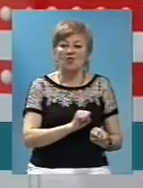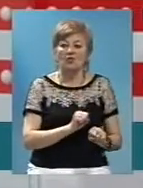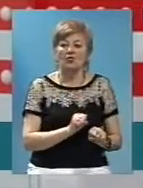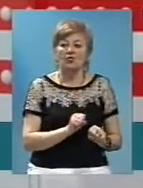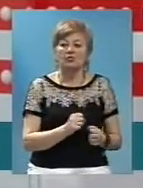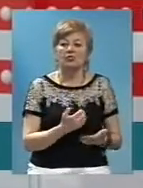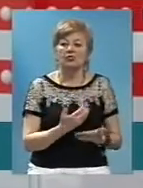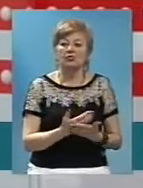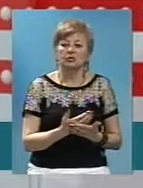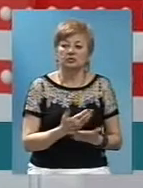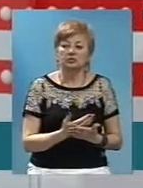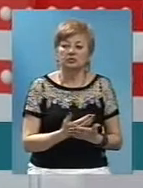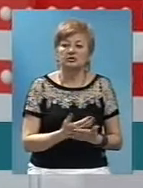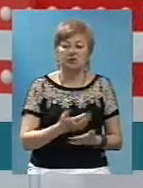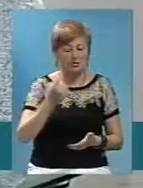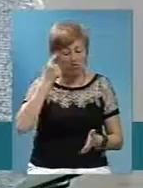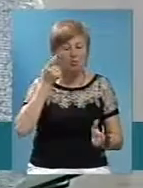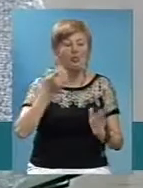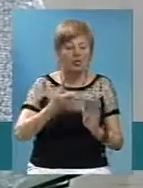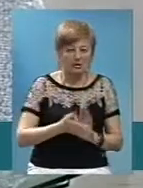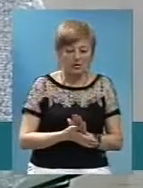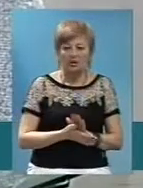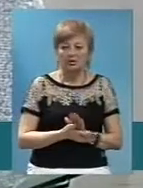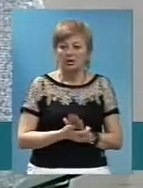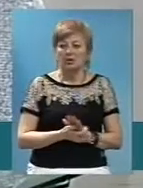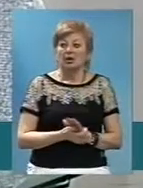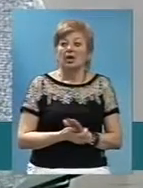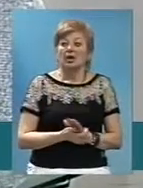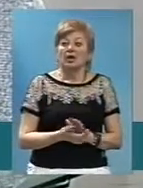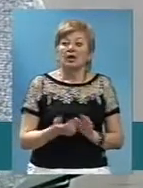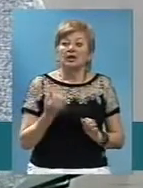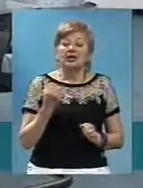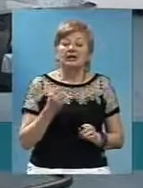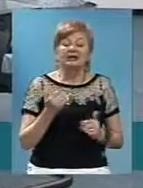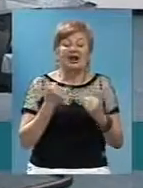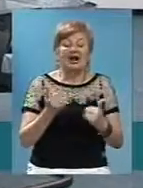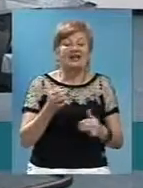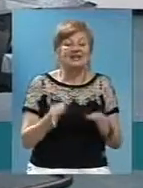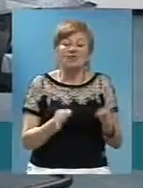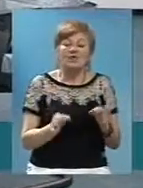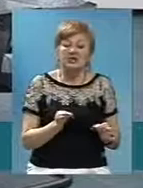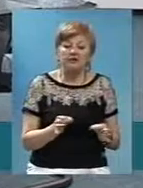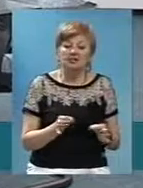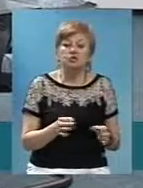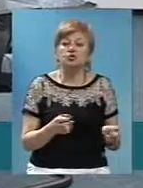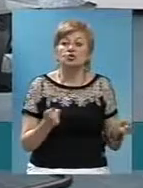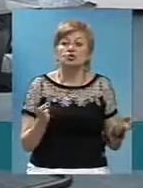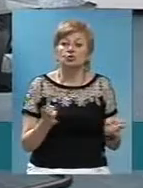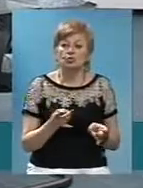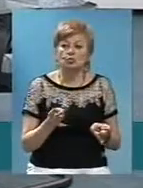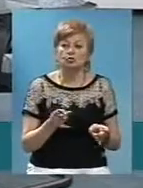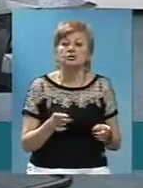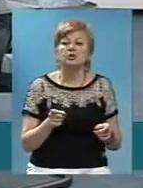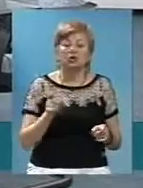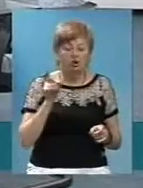Ну і відповідної правової свідомості, правової яка культури. Вже є дієвою. Заради справедливості треба сказати, що в Європі також